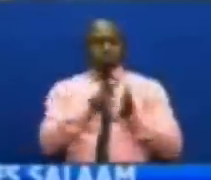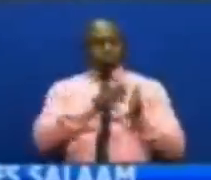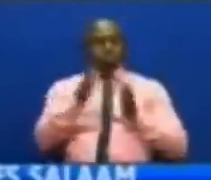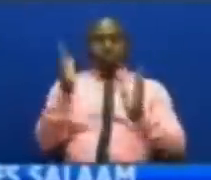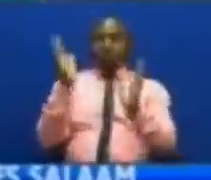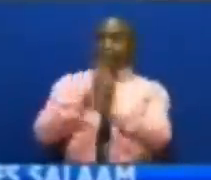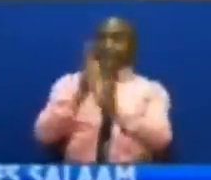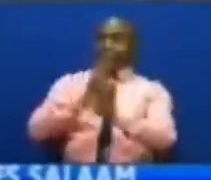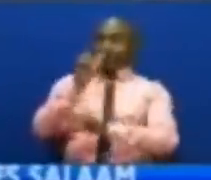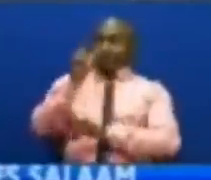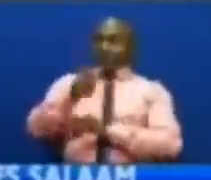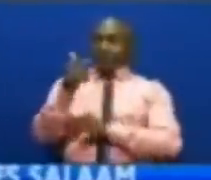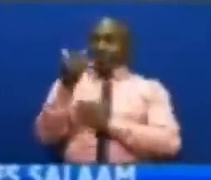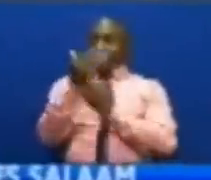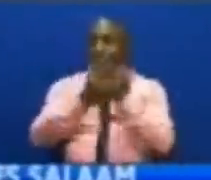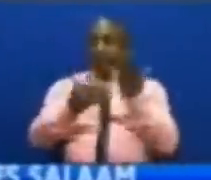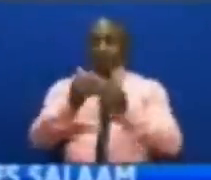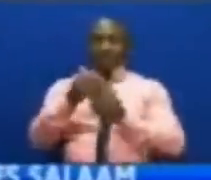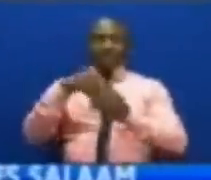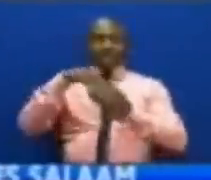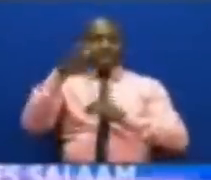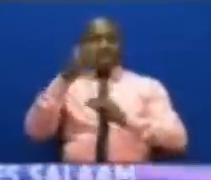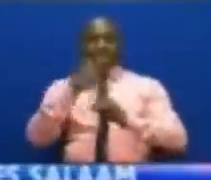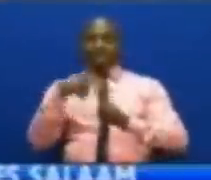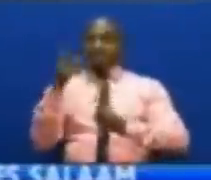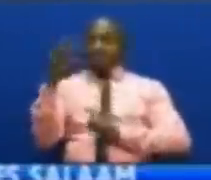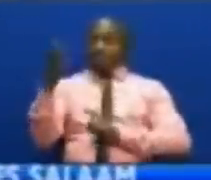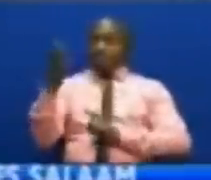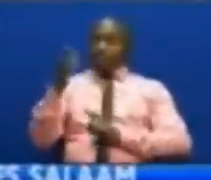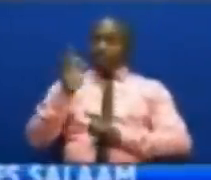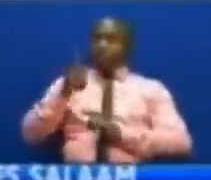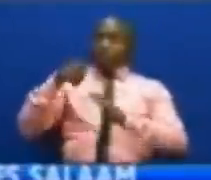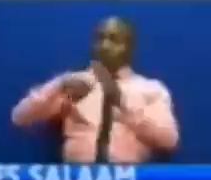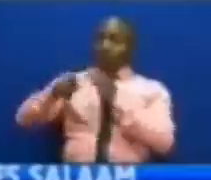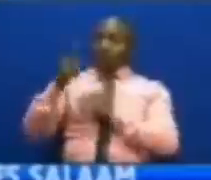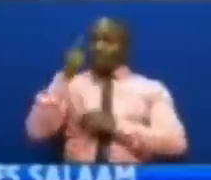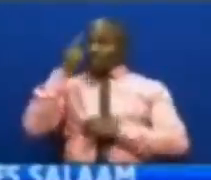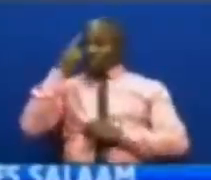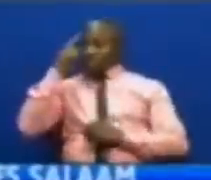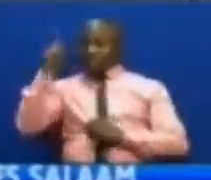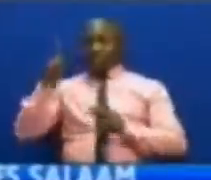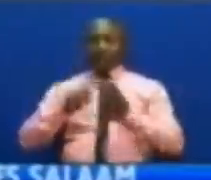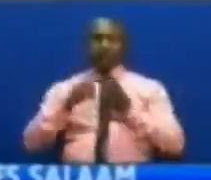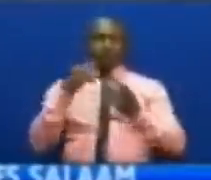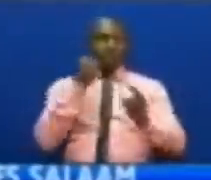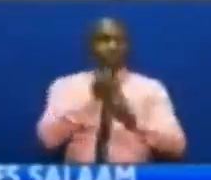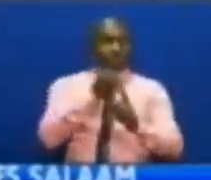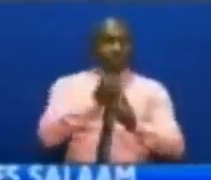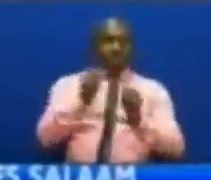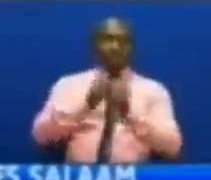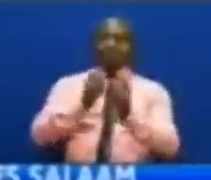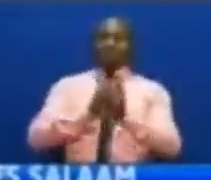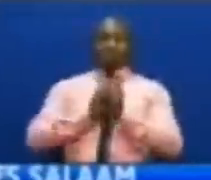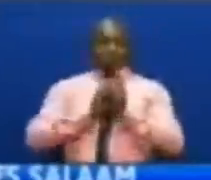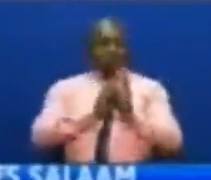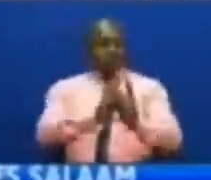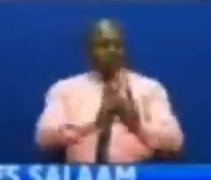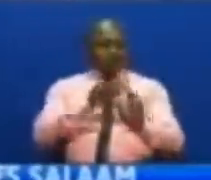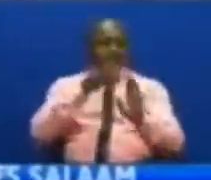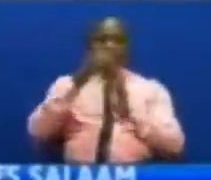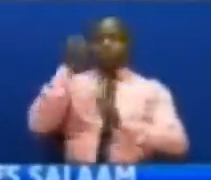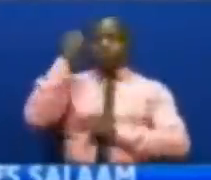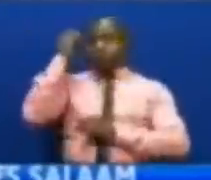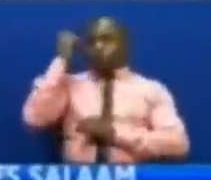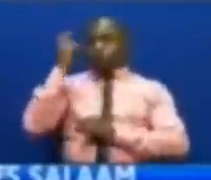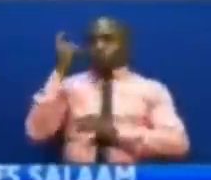zaidi ya 500 wakiwemo wanafunzi waliopo nchini China, huku akisisitiza mambo ya kuzingatia ili ugonjwa huo usiingie